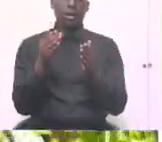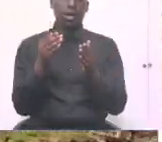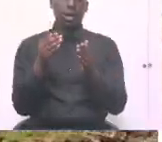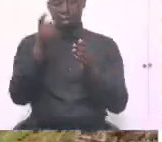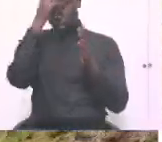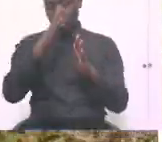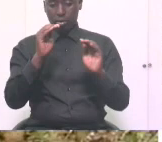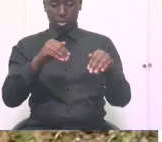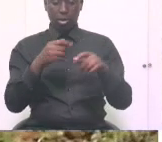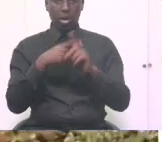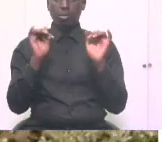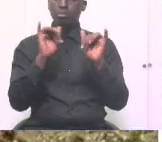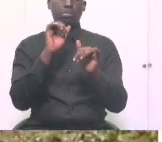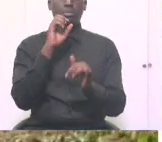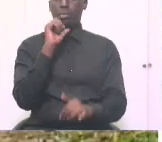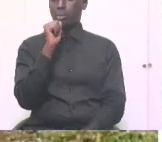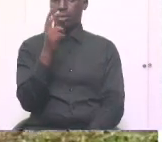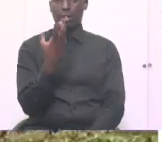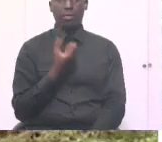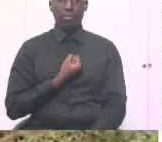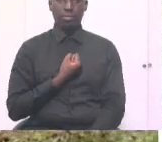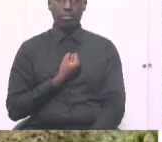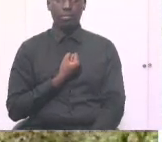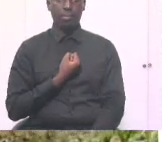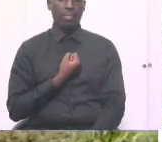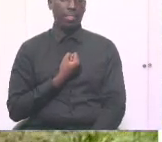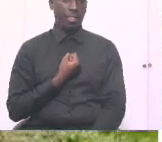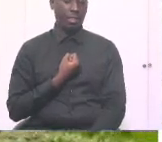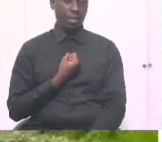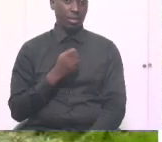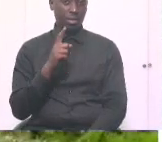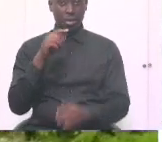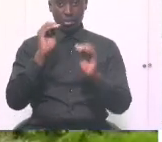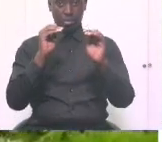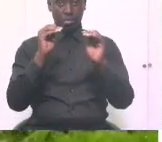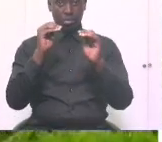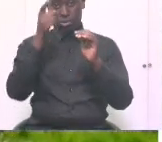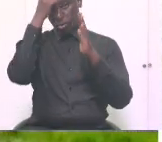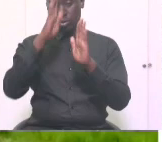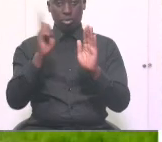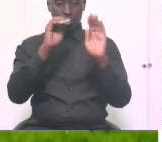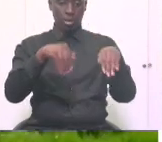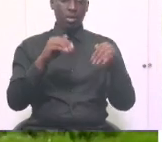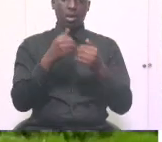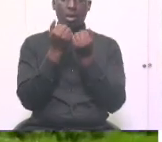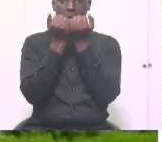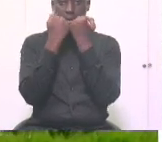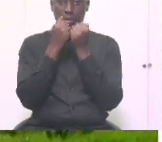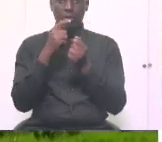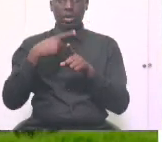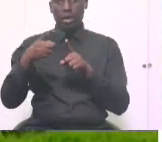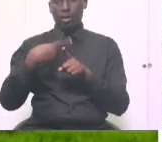tw'igikoni nawe ukamarana kabiri. Akenshi ubona nta muturage ugihinga ibigori, nta ugihinga karoti,